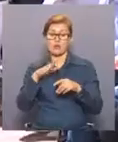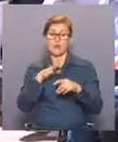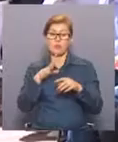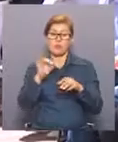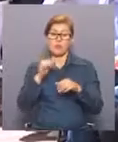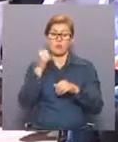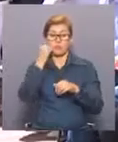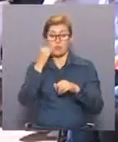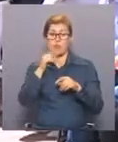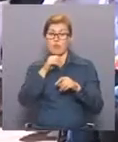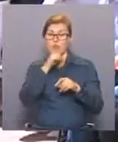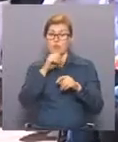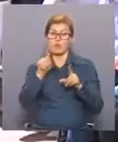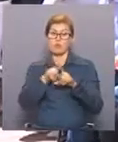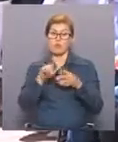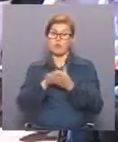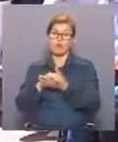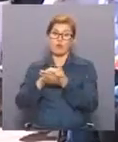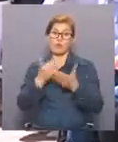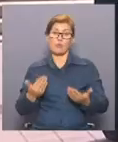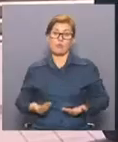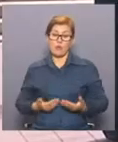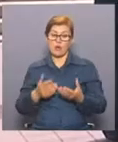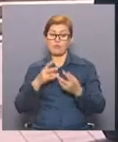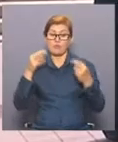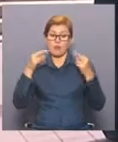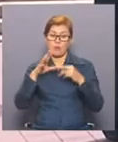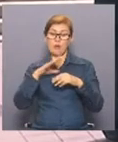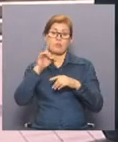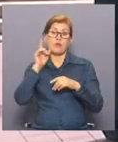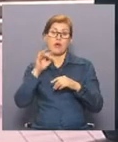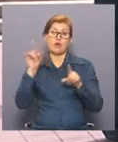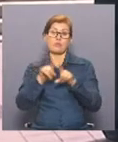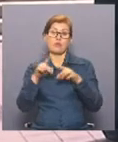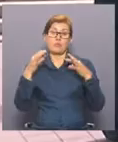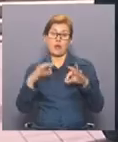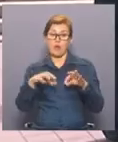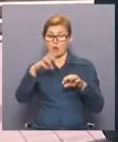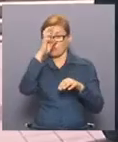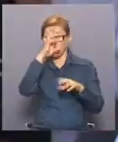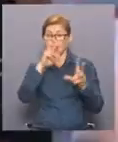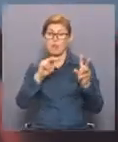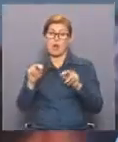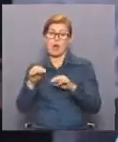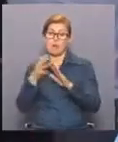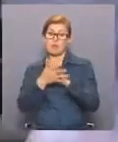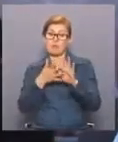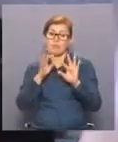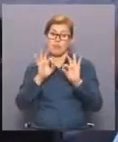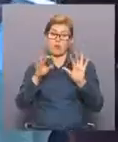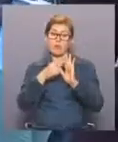еткен қарияларда бүгінгі бейбіт өмірдің куәсі болып, жастарға егеменді елде өмір сүрудің бақыт екенін баяндап берді.